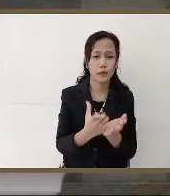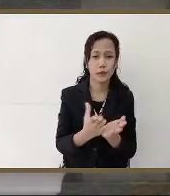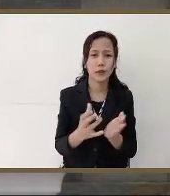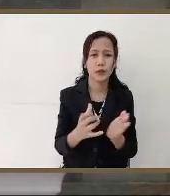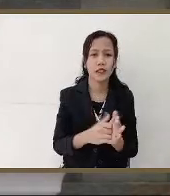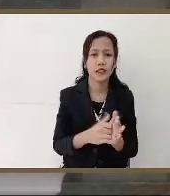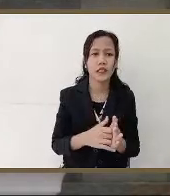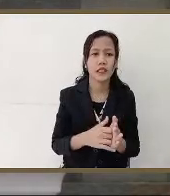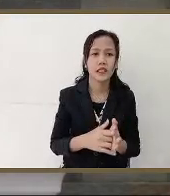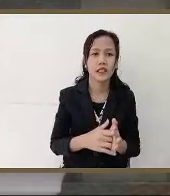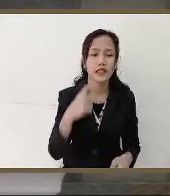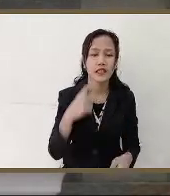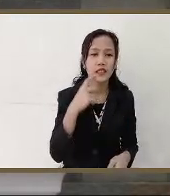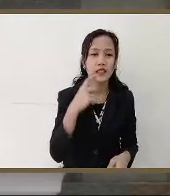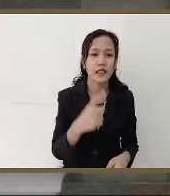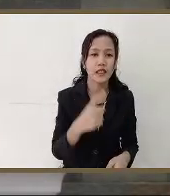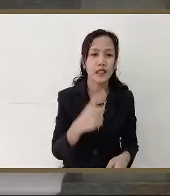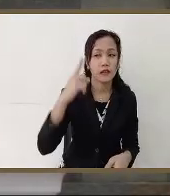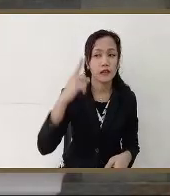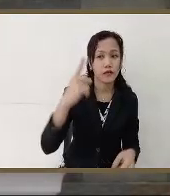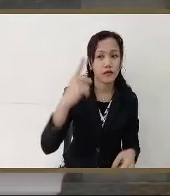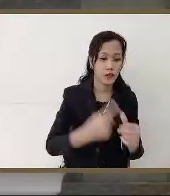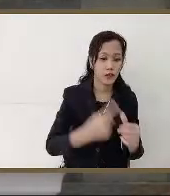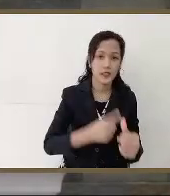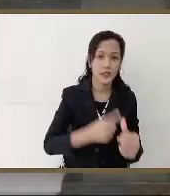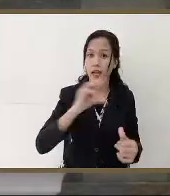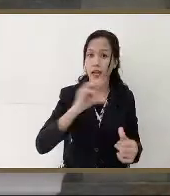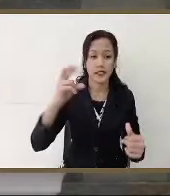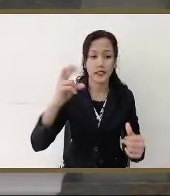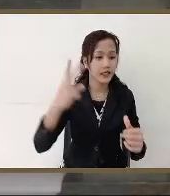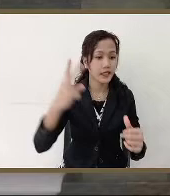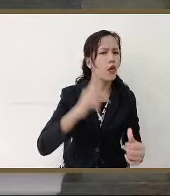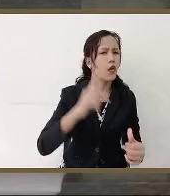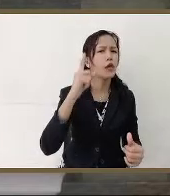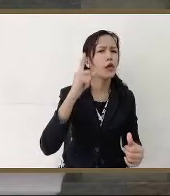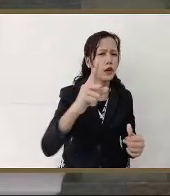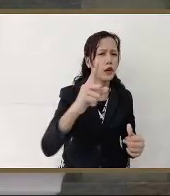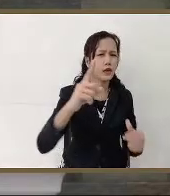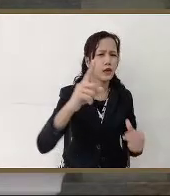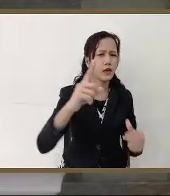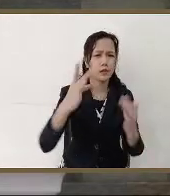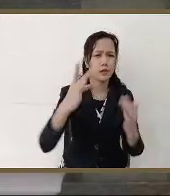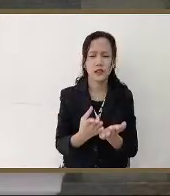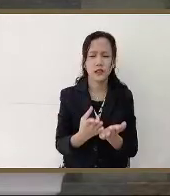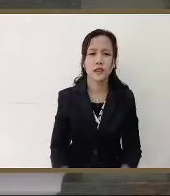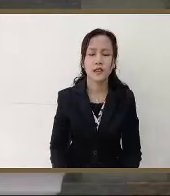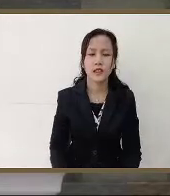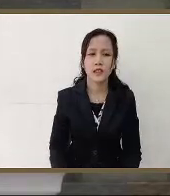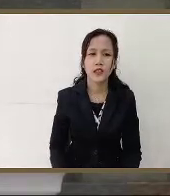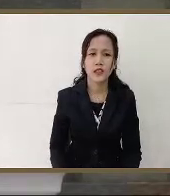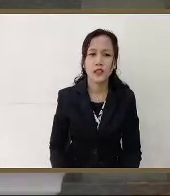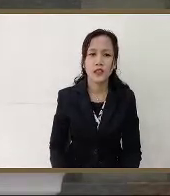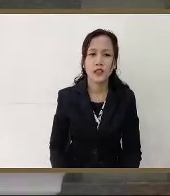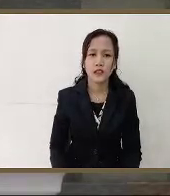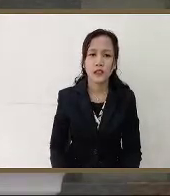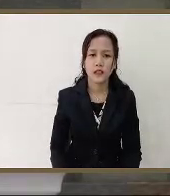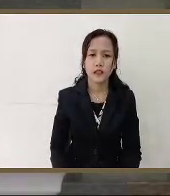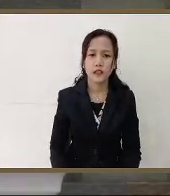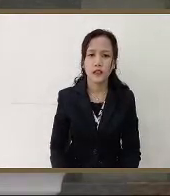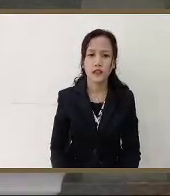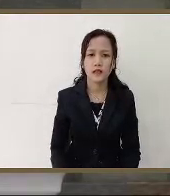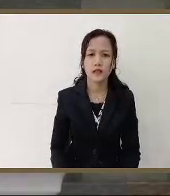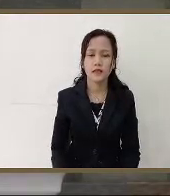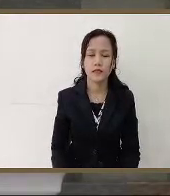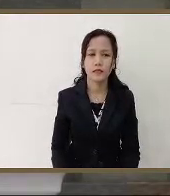kinukonsidered ng Jewish tradition. Alright? In the Jewish scripture, I mean. So dito po,